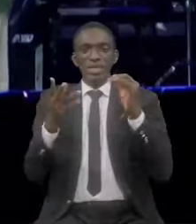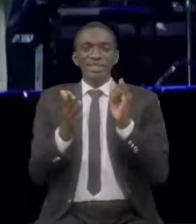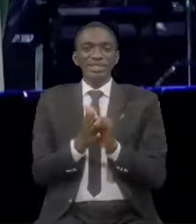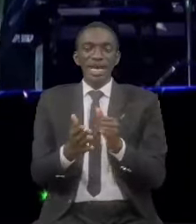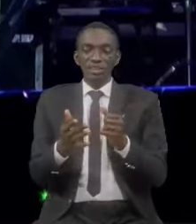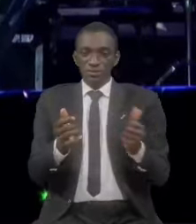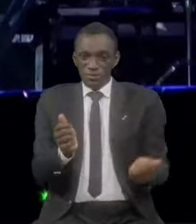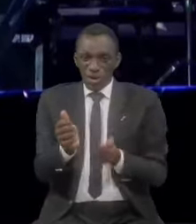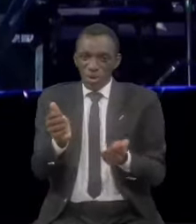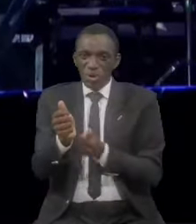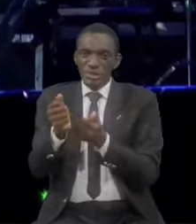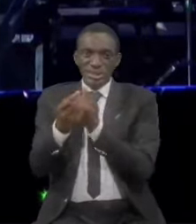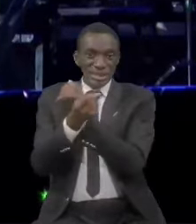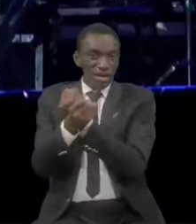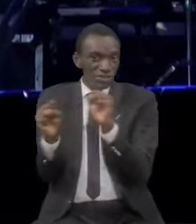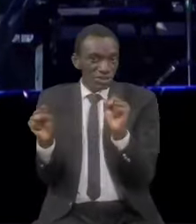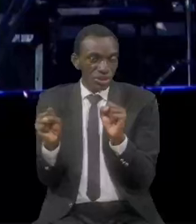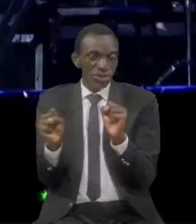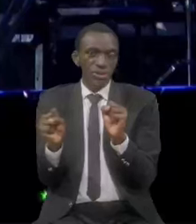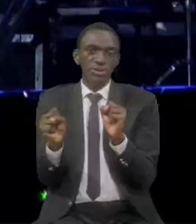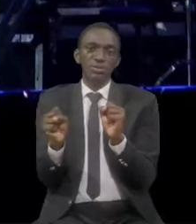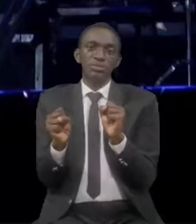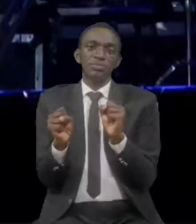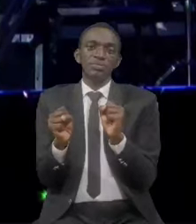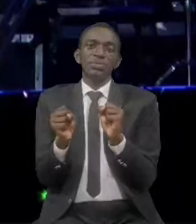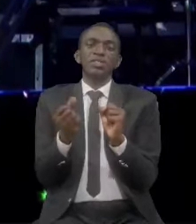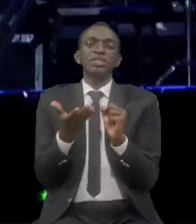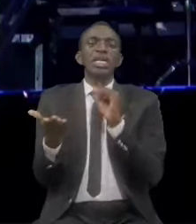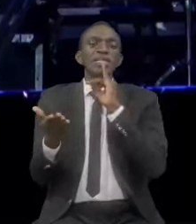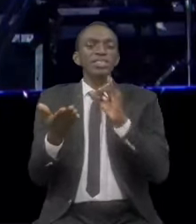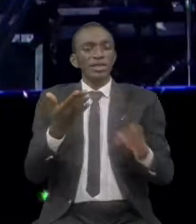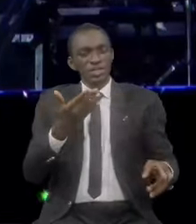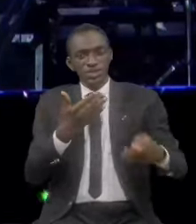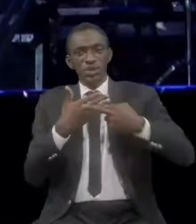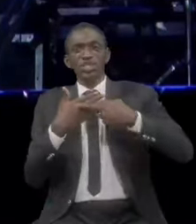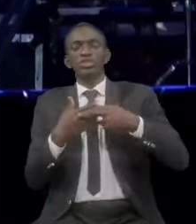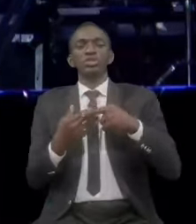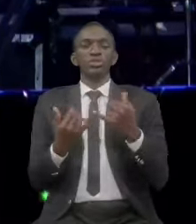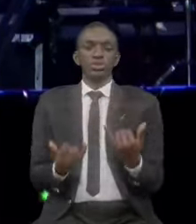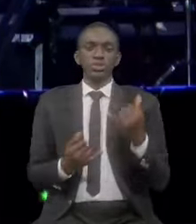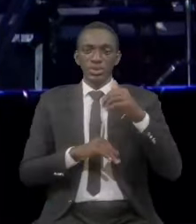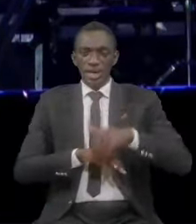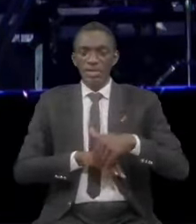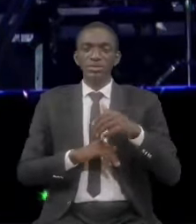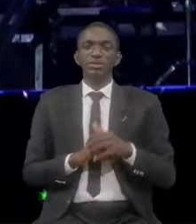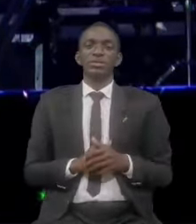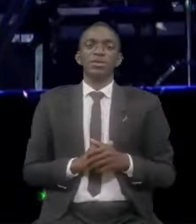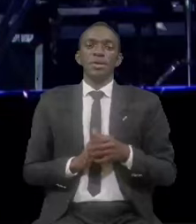qui vient avec le salut, il y a la restauration ce soir,